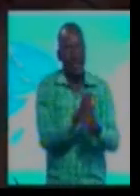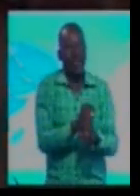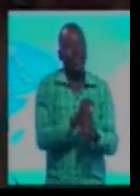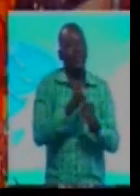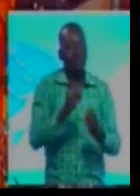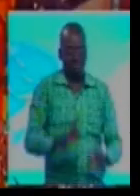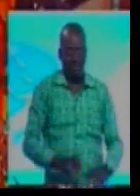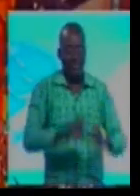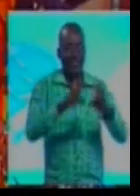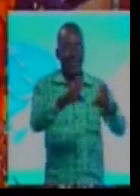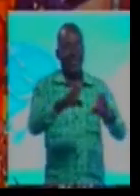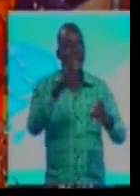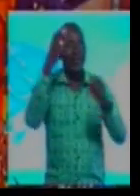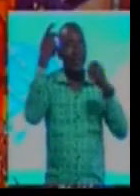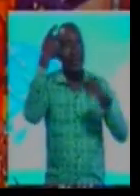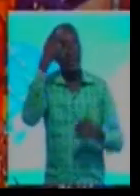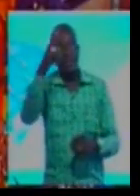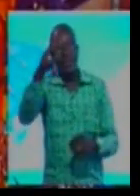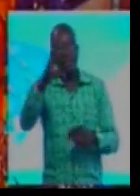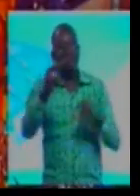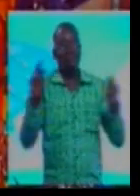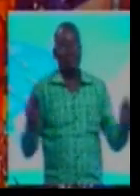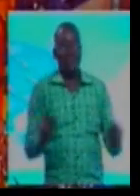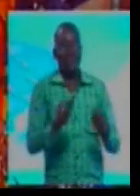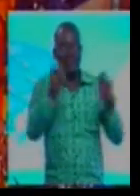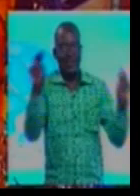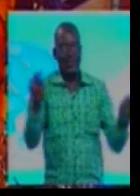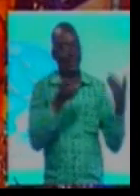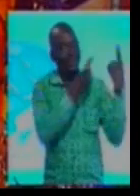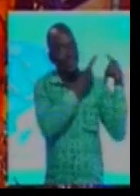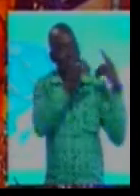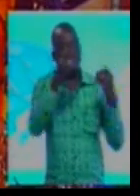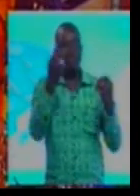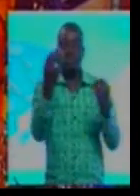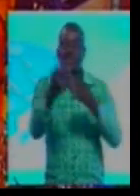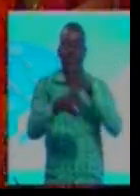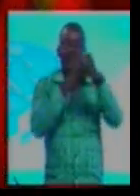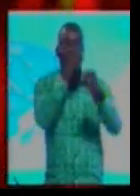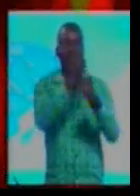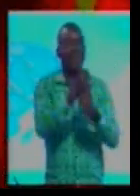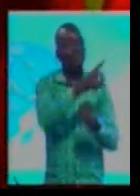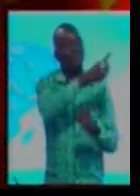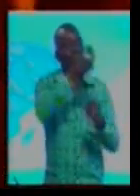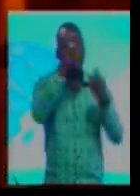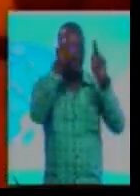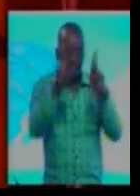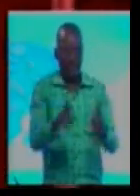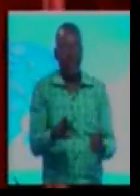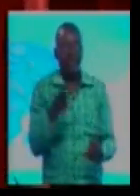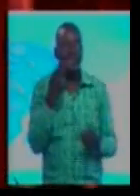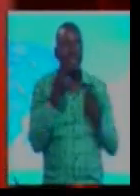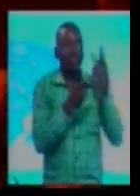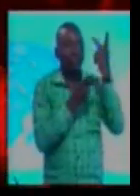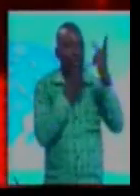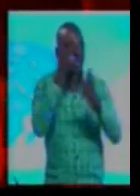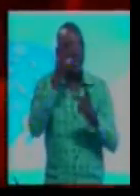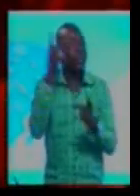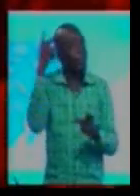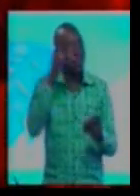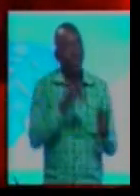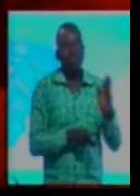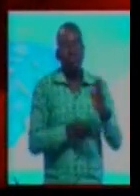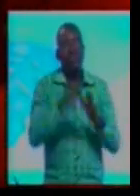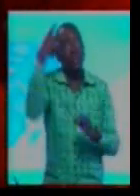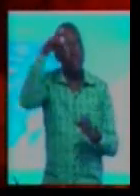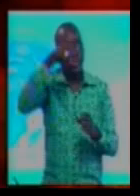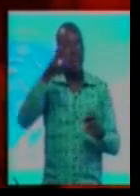du Père Noël. Et comme chaque Noël, depuis de nombreuses années, des centaines de personnes ont assisté au départ symbolique